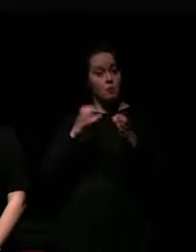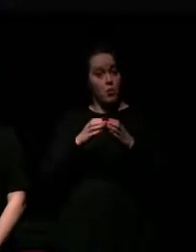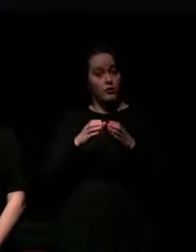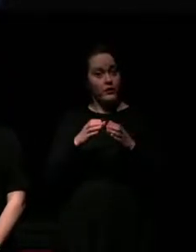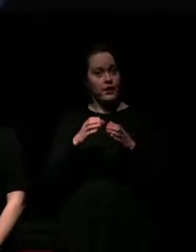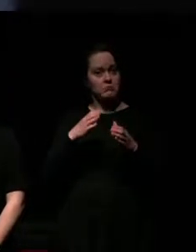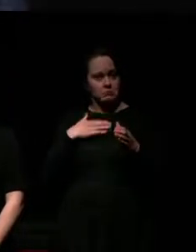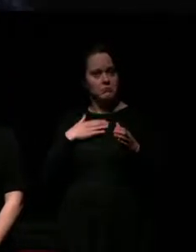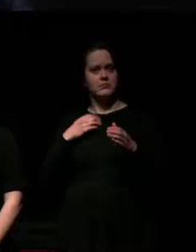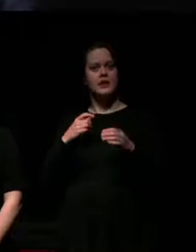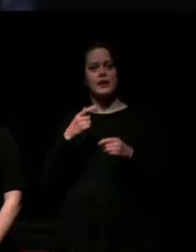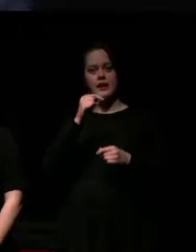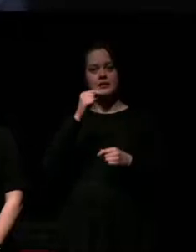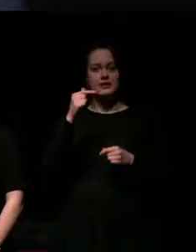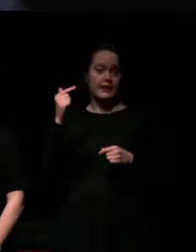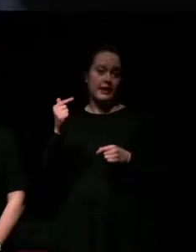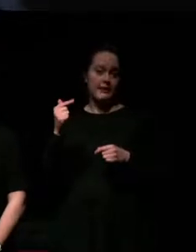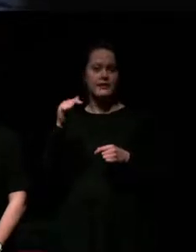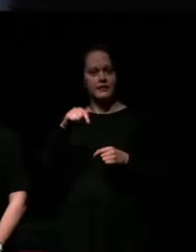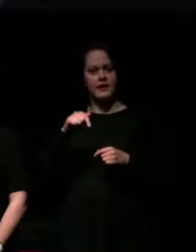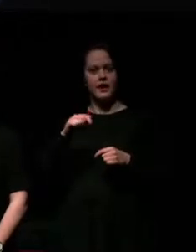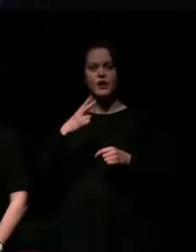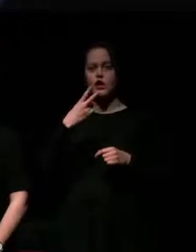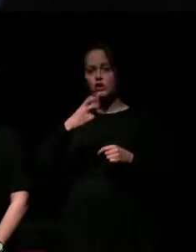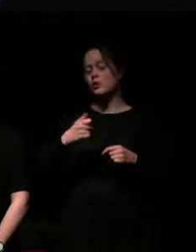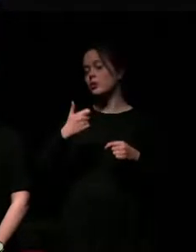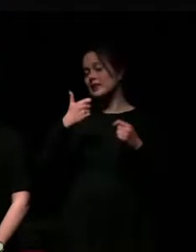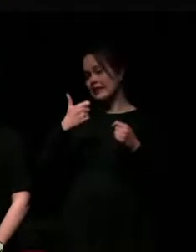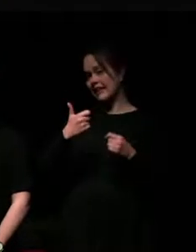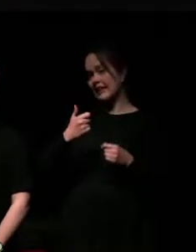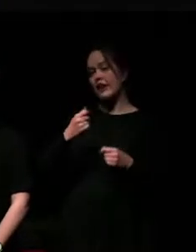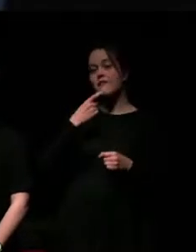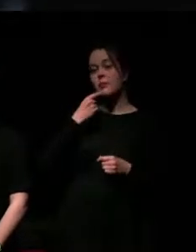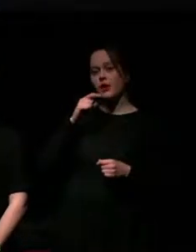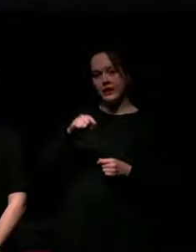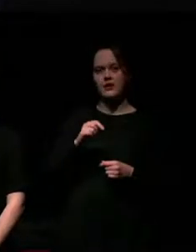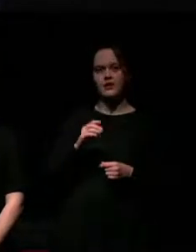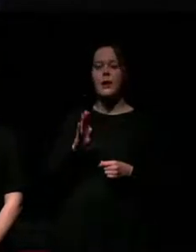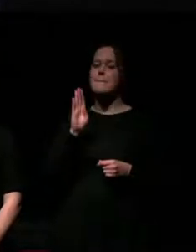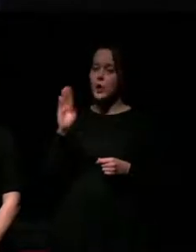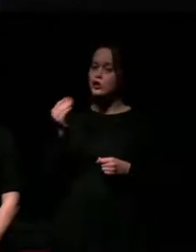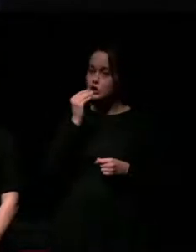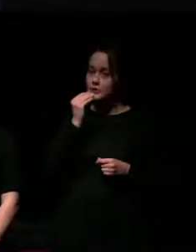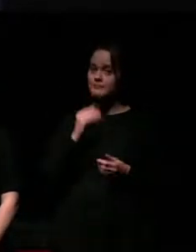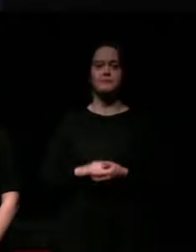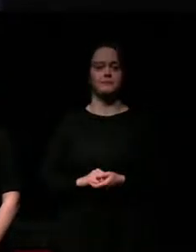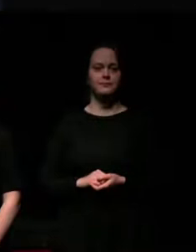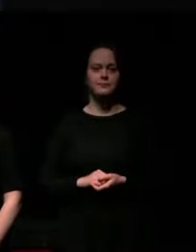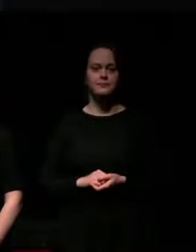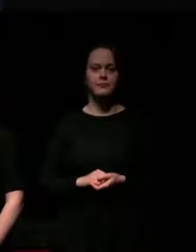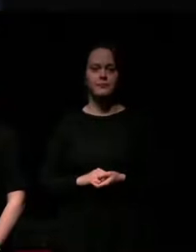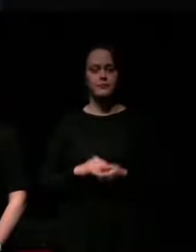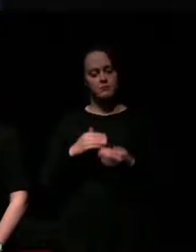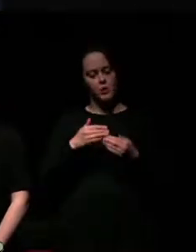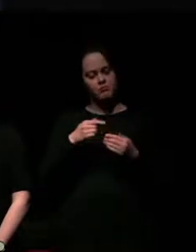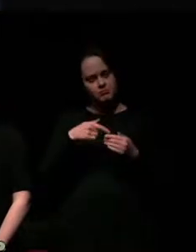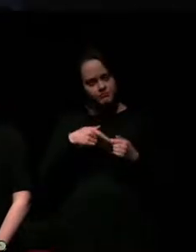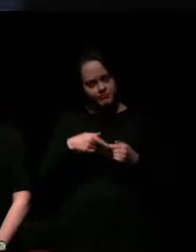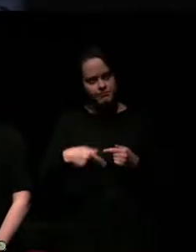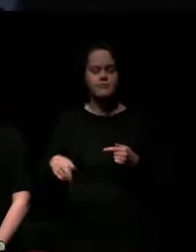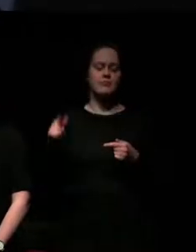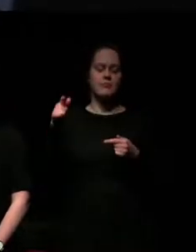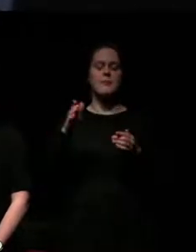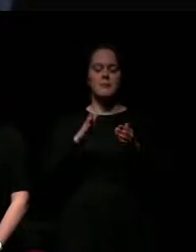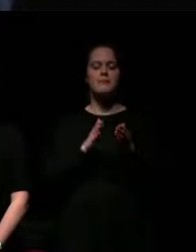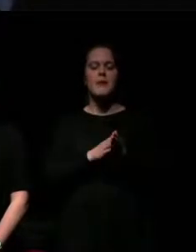da, I 2018 på 6. februar da, på brunchen der. Og siden da så har vi egentlig vært med på det ganske